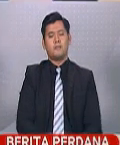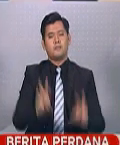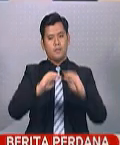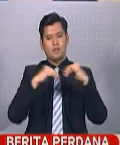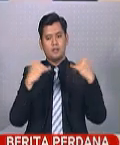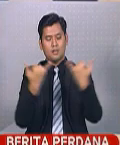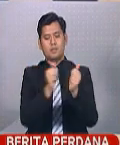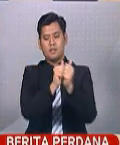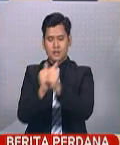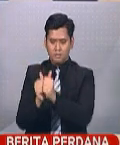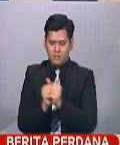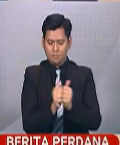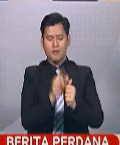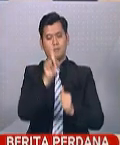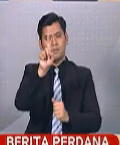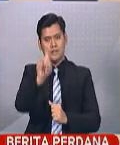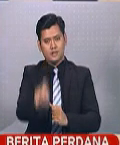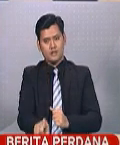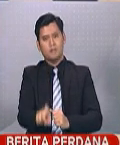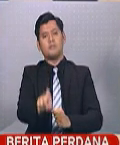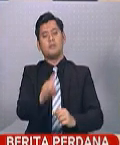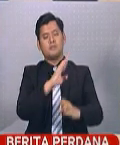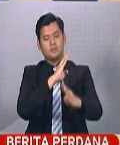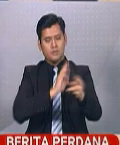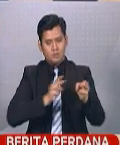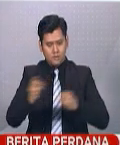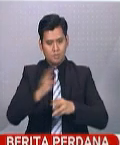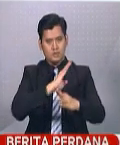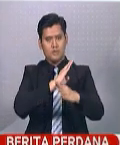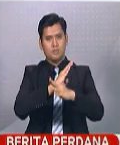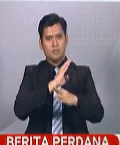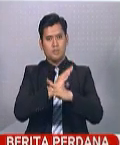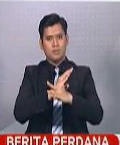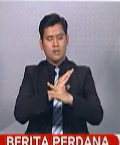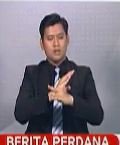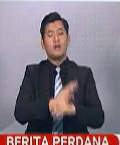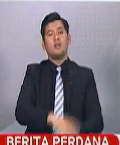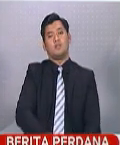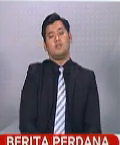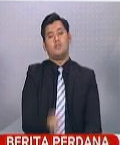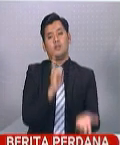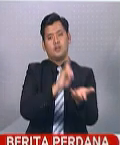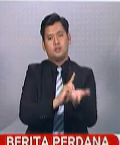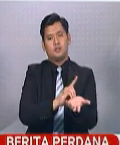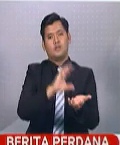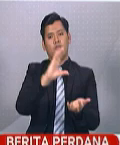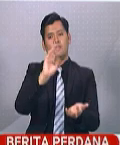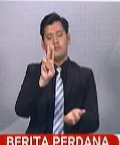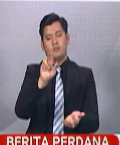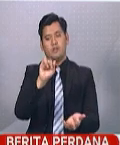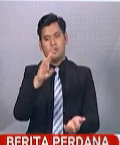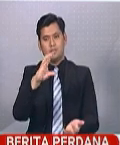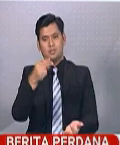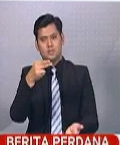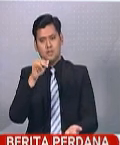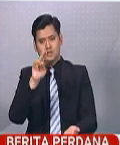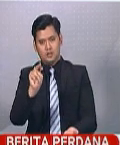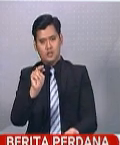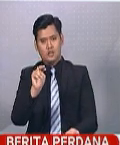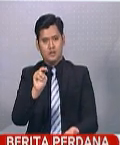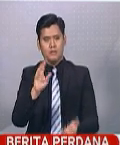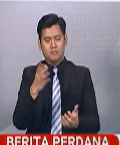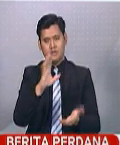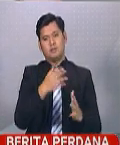mengekang COVID-19. Bagi pelakon dan penyanyi jelita Dr. Su Win Si pula, beliau mengambil inisiatif mengadakan